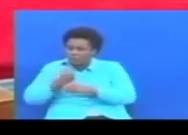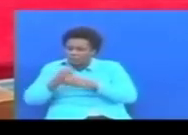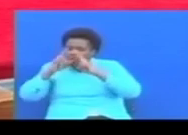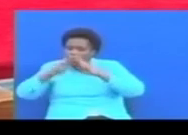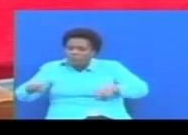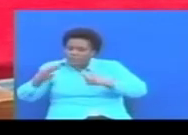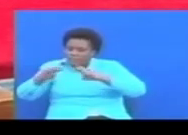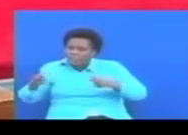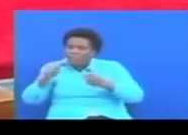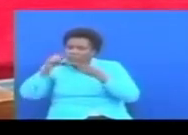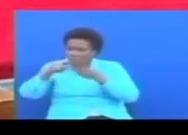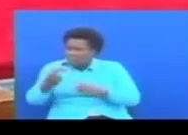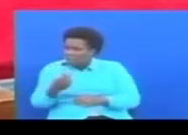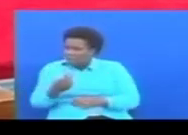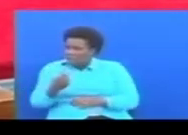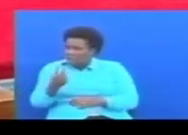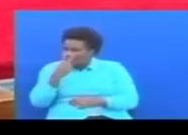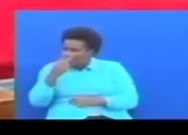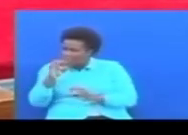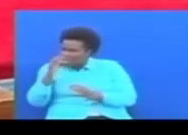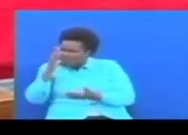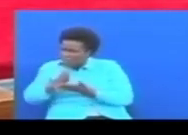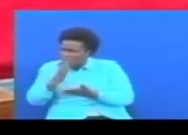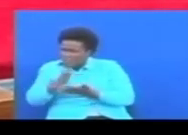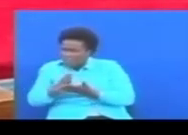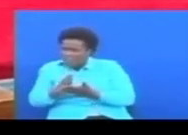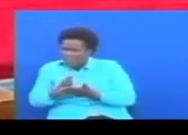kama wanyama hawa wakipelekwa katika hifadhi ya Kitulo